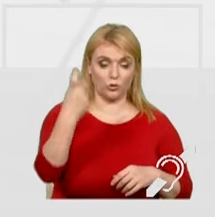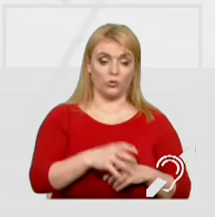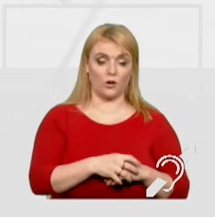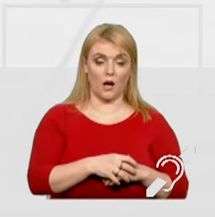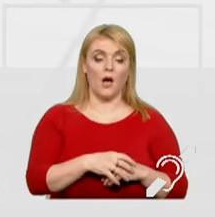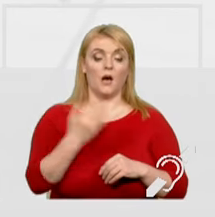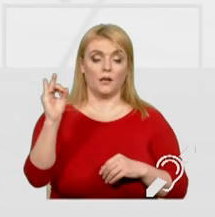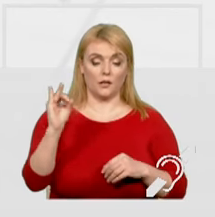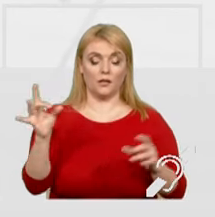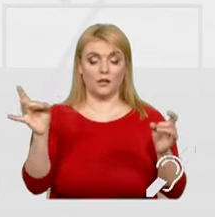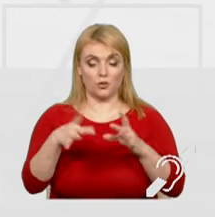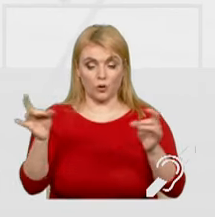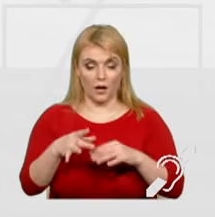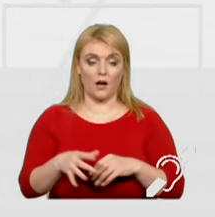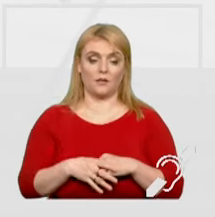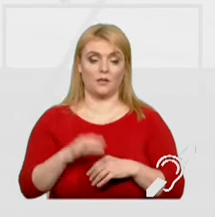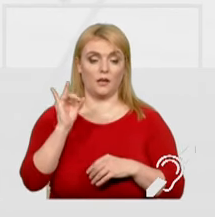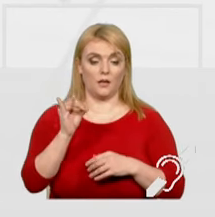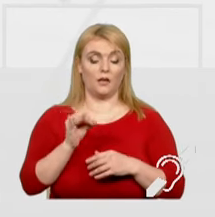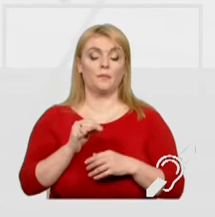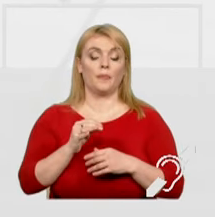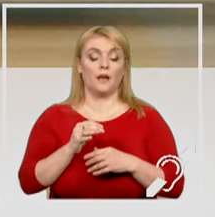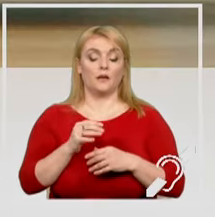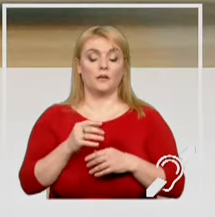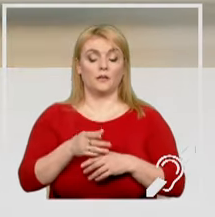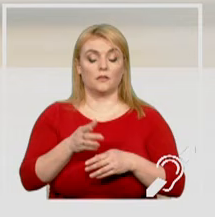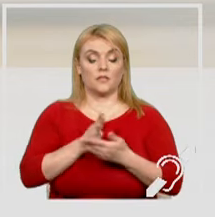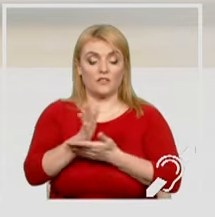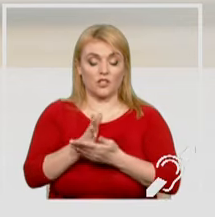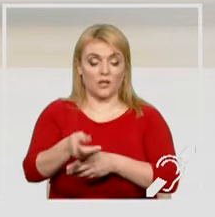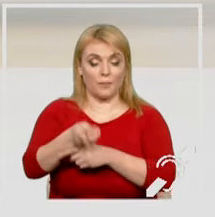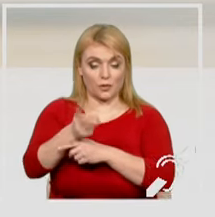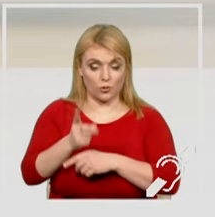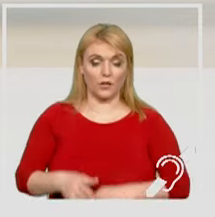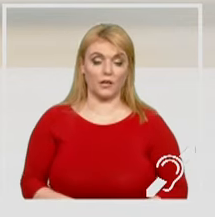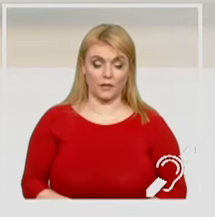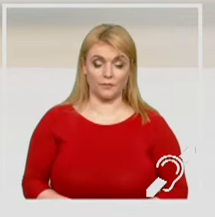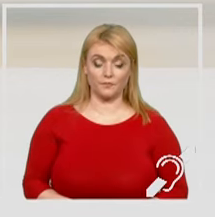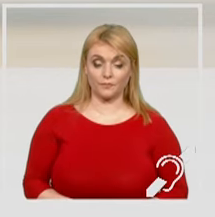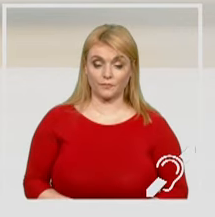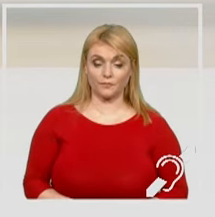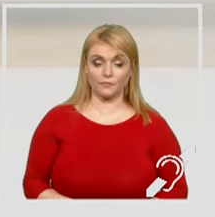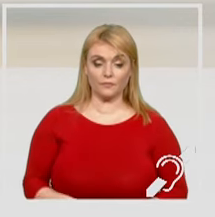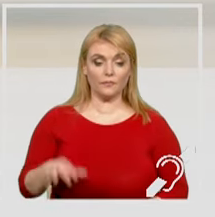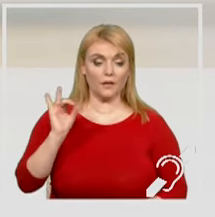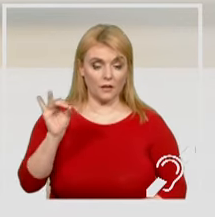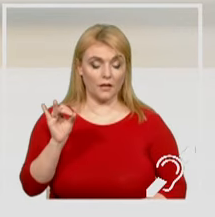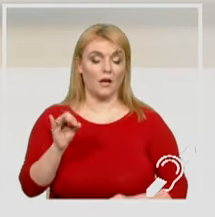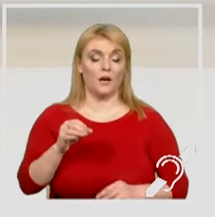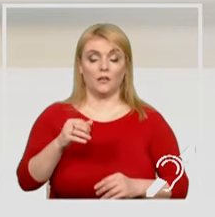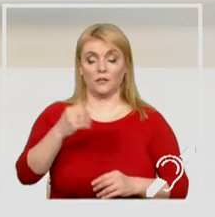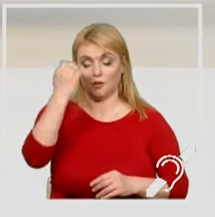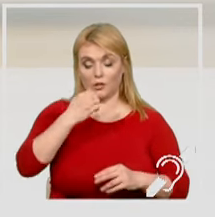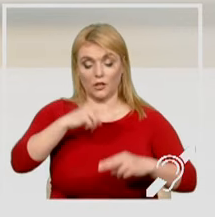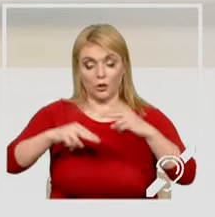de 2,6%. În același timp, descreșterea PIB-ului în perioada de referință a fost cauzată de industria prelucrătoare, construcțiile,